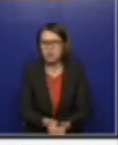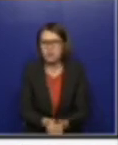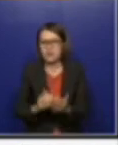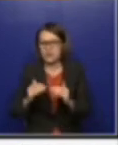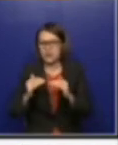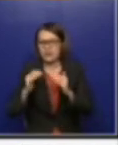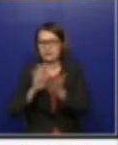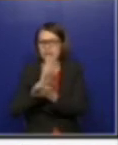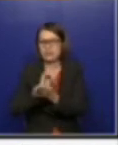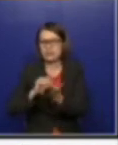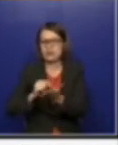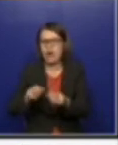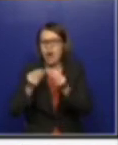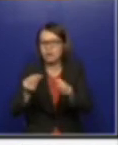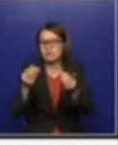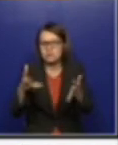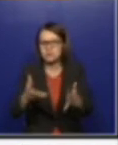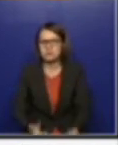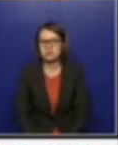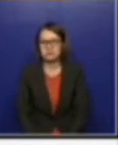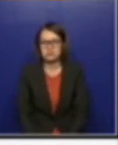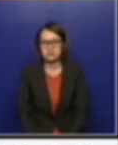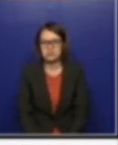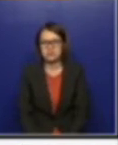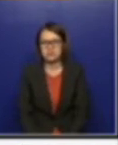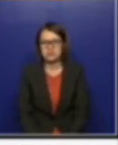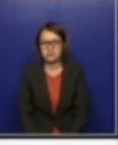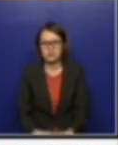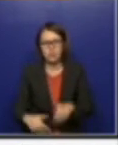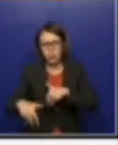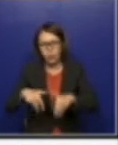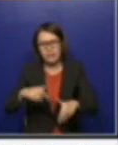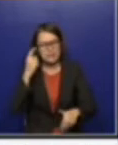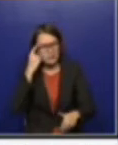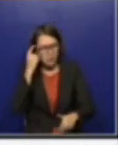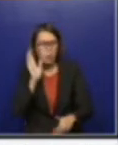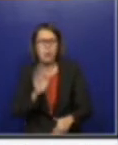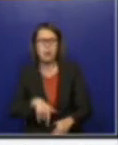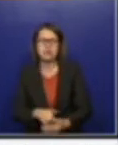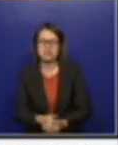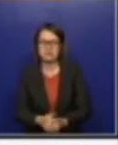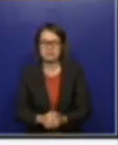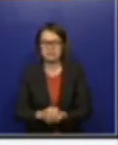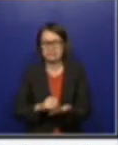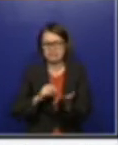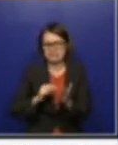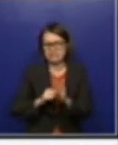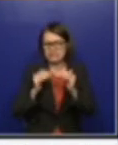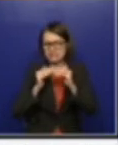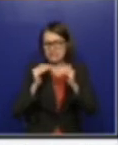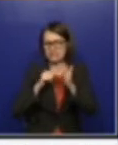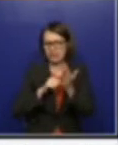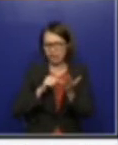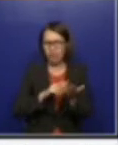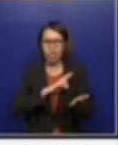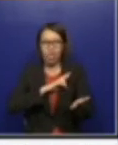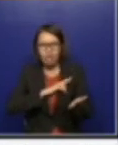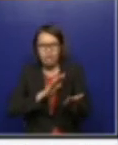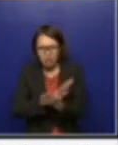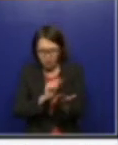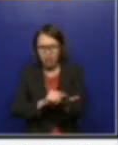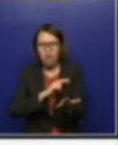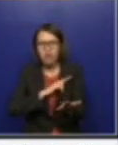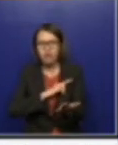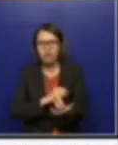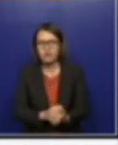เสร็จแล้วชาวบ้านต้องมาทำอะไรต้องมาพิสูจน์สิทธิ์เองใครสามัคคีที่วังน้ำเขียวไงเวลาจะลบ